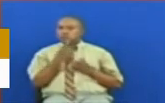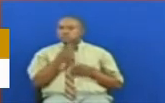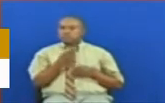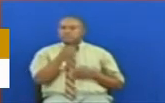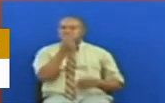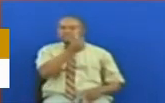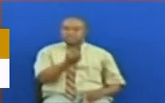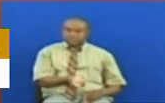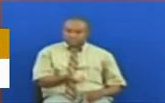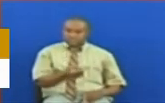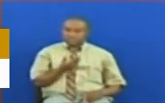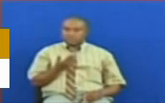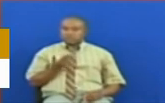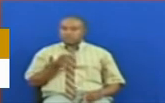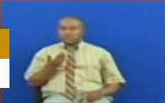Tuseme tu labda bilioni